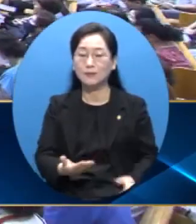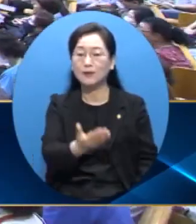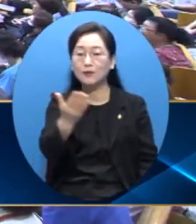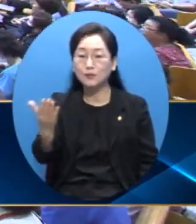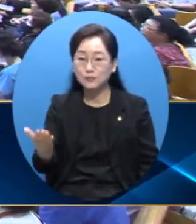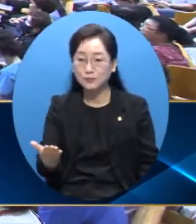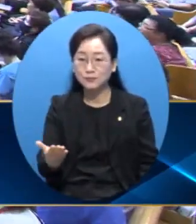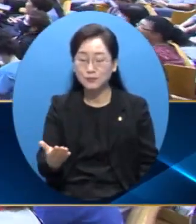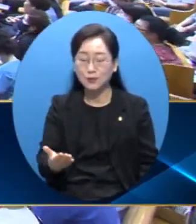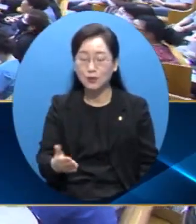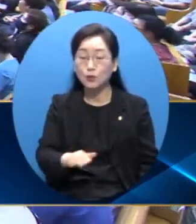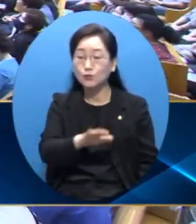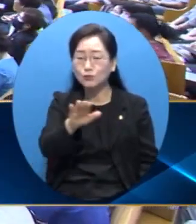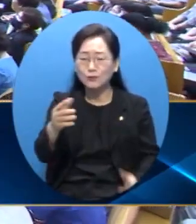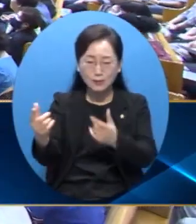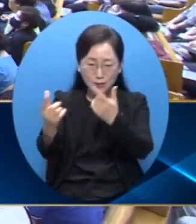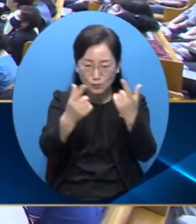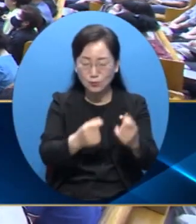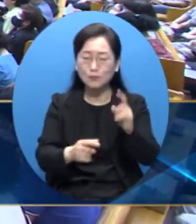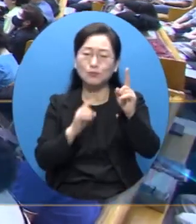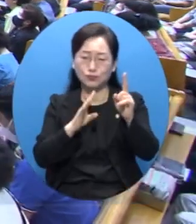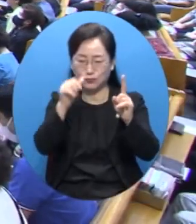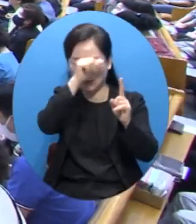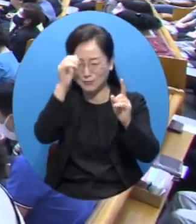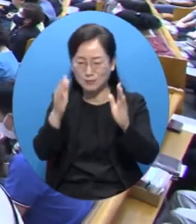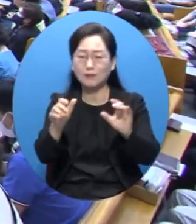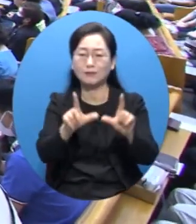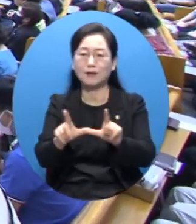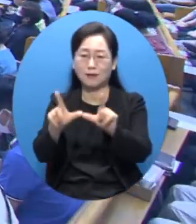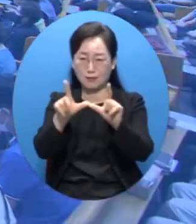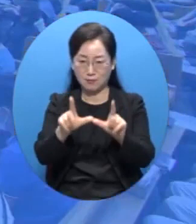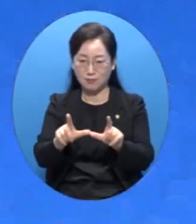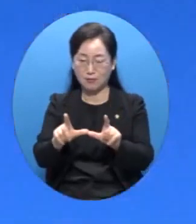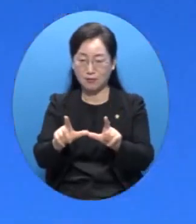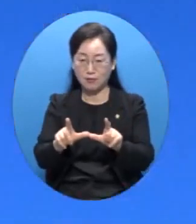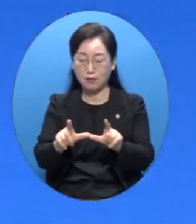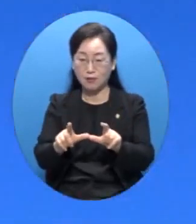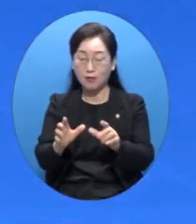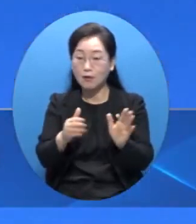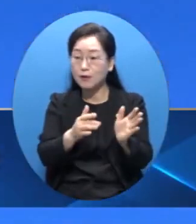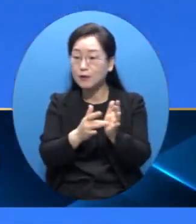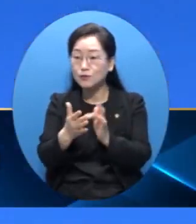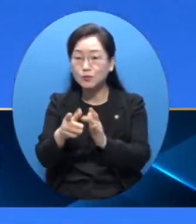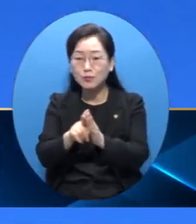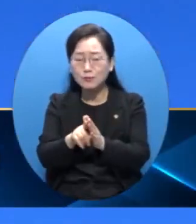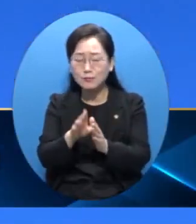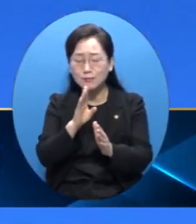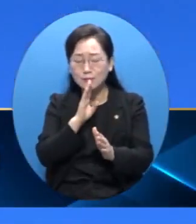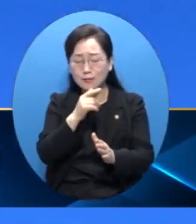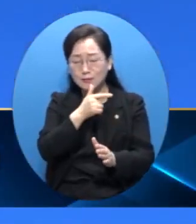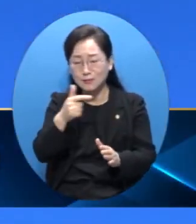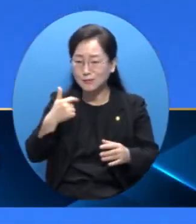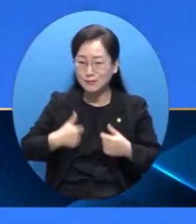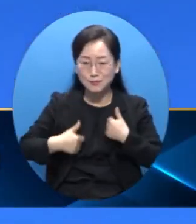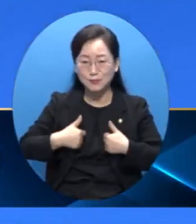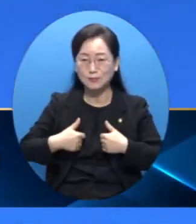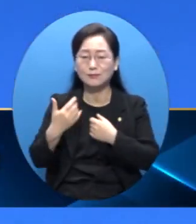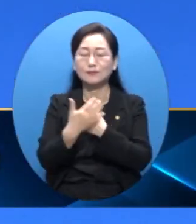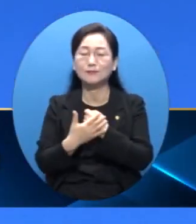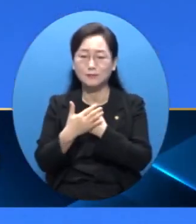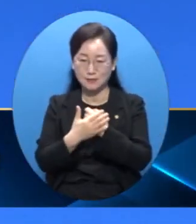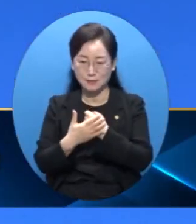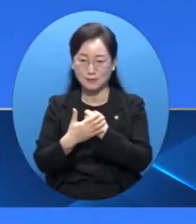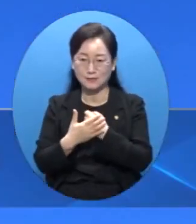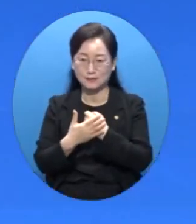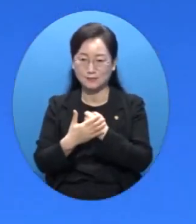여러분, 우리가 한 번뿐의 인생을 살아가는데 예수를 믿는다는 것은 얼마나 큰 기쁨이고 큰 은혜인지